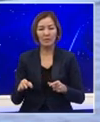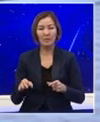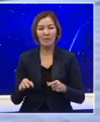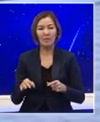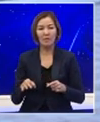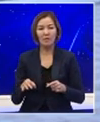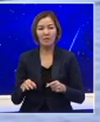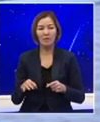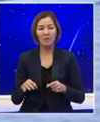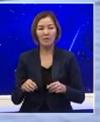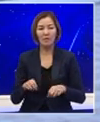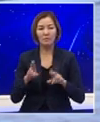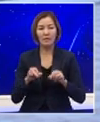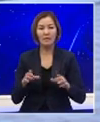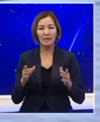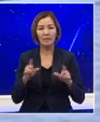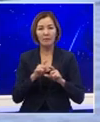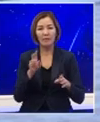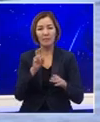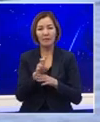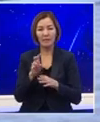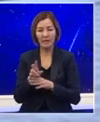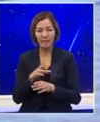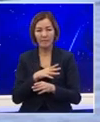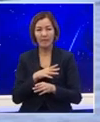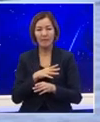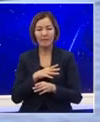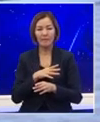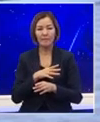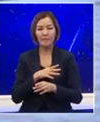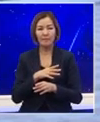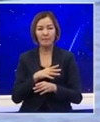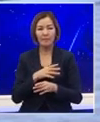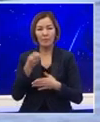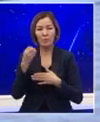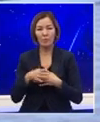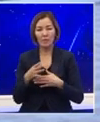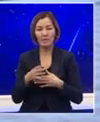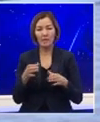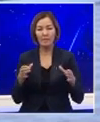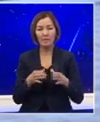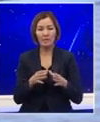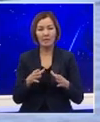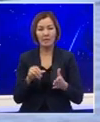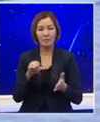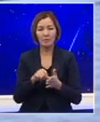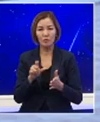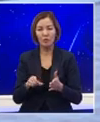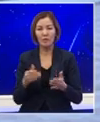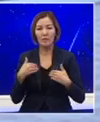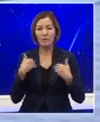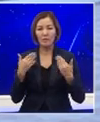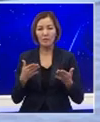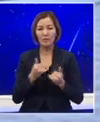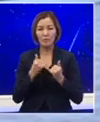арнаулы мекемелерге барып бүгінгі біздің аудан аудандағы осы орталықтағы партияластарымыз өздерінің ілтипаттарын